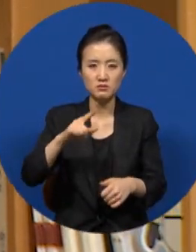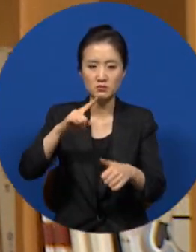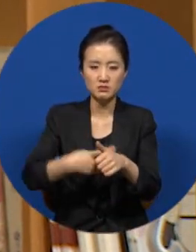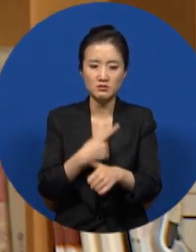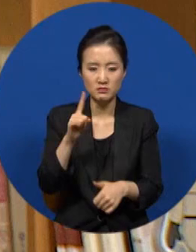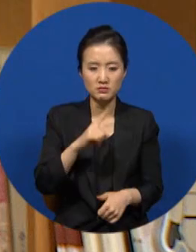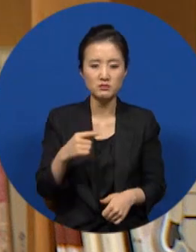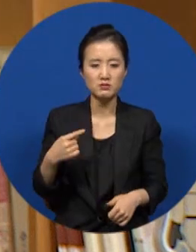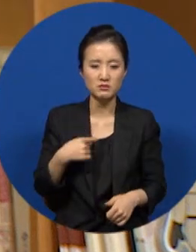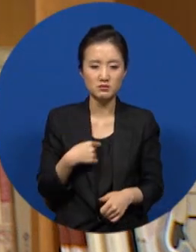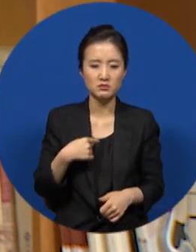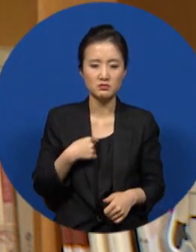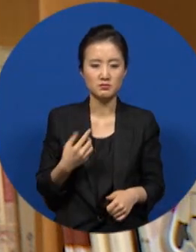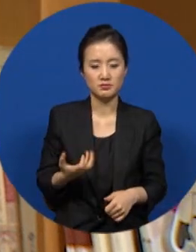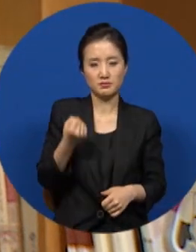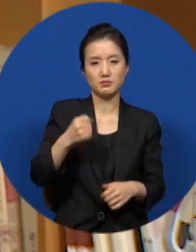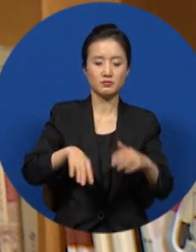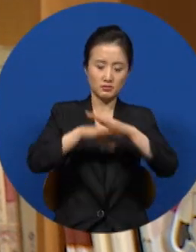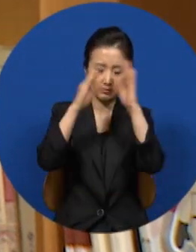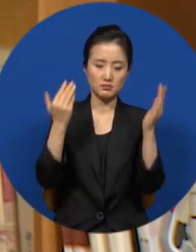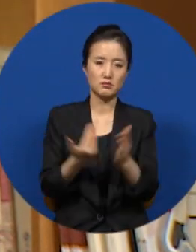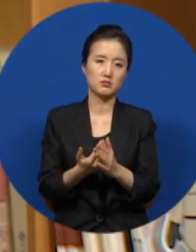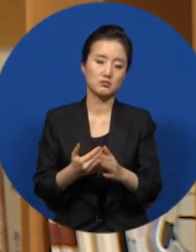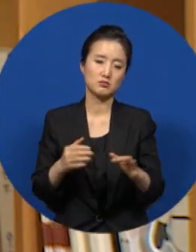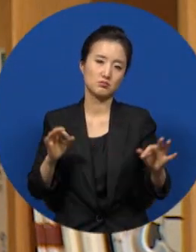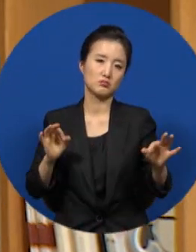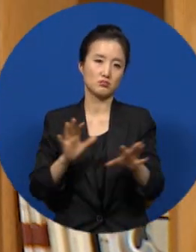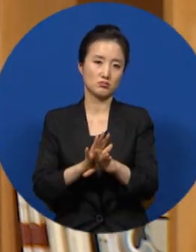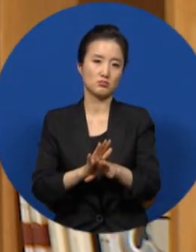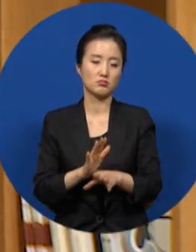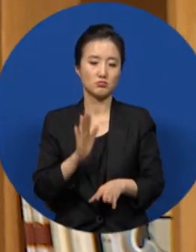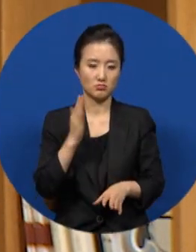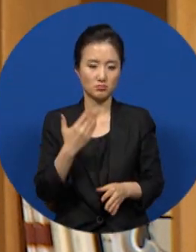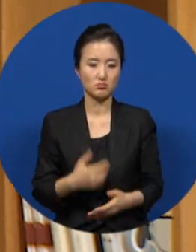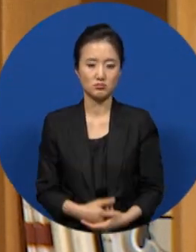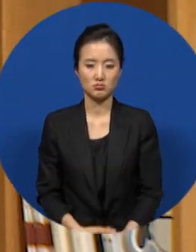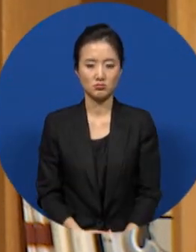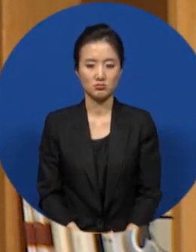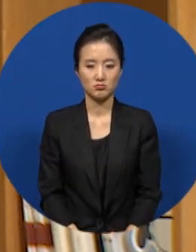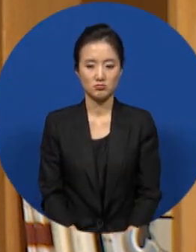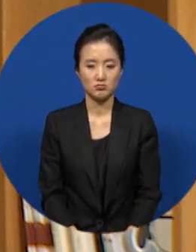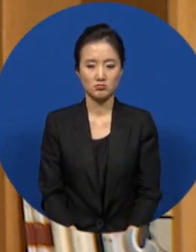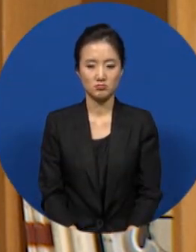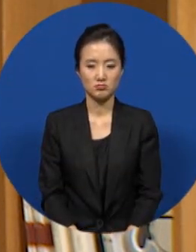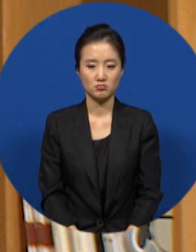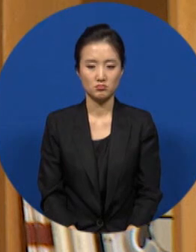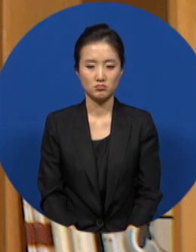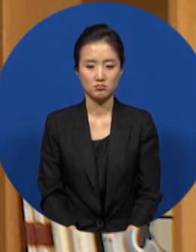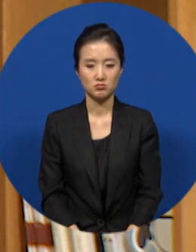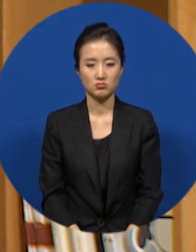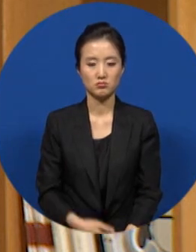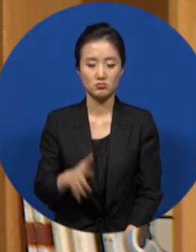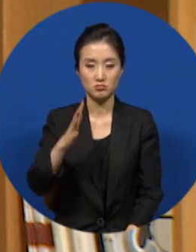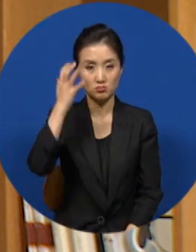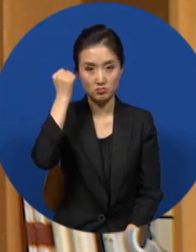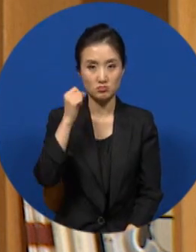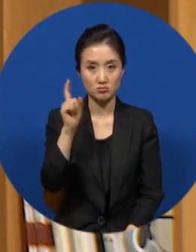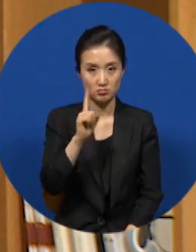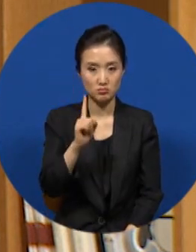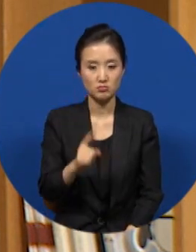내가 가지고 있는 흉한 운들이 차단된다고 합니다. 누가? 경에서 그렇게 얘기를 합니다. 제 얘기가 아니라. 그래서 핵심은